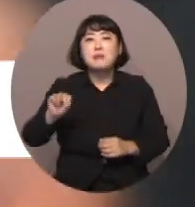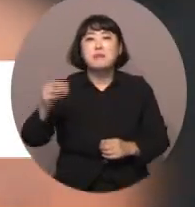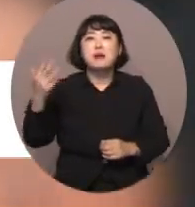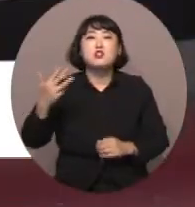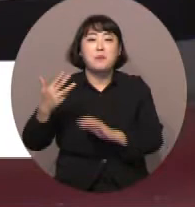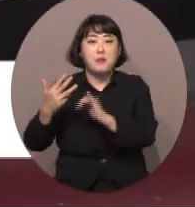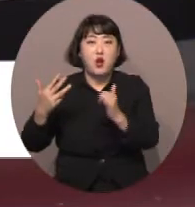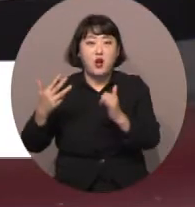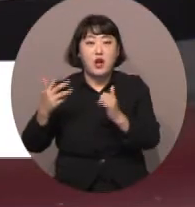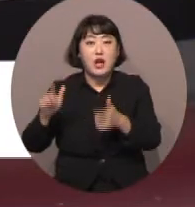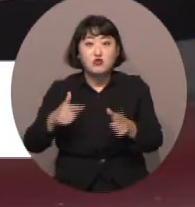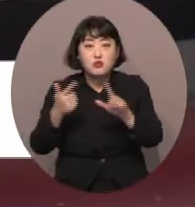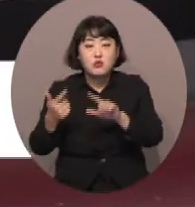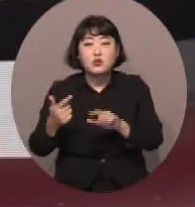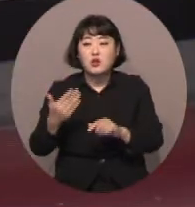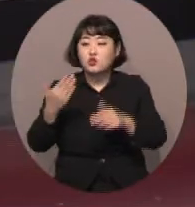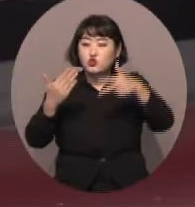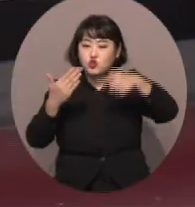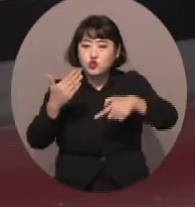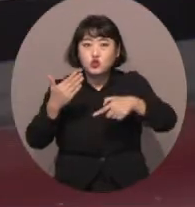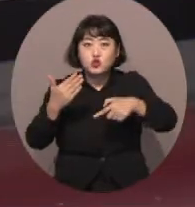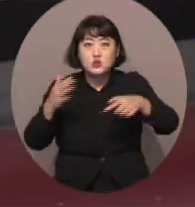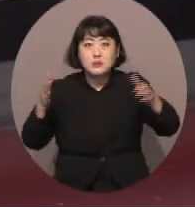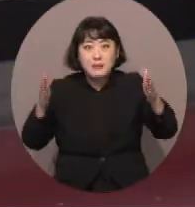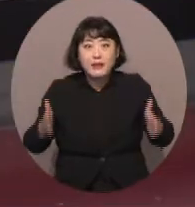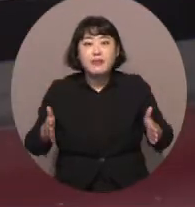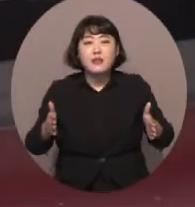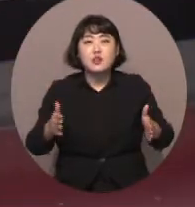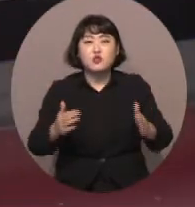일요일 기준 9주만에 최저치를 기록했습니다